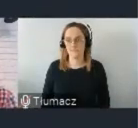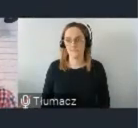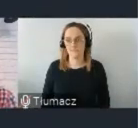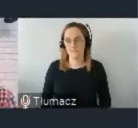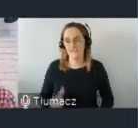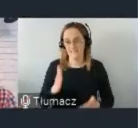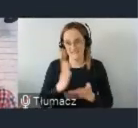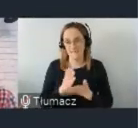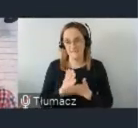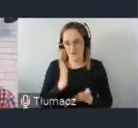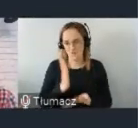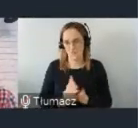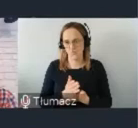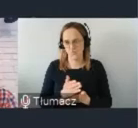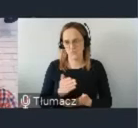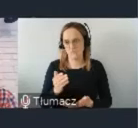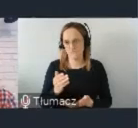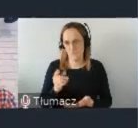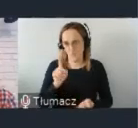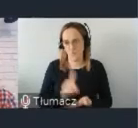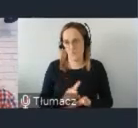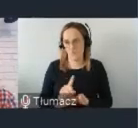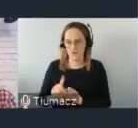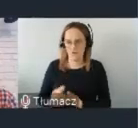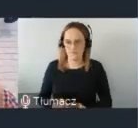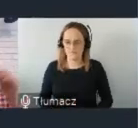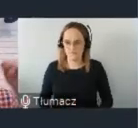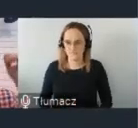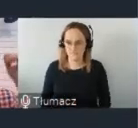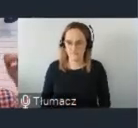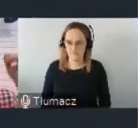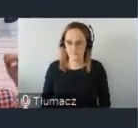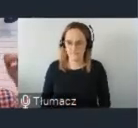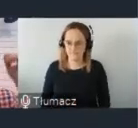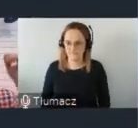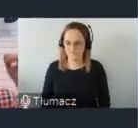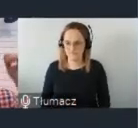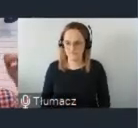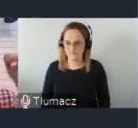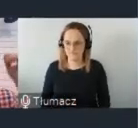Chyba się powinno już udać wszystkim. Dobrze.